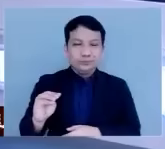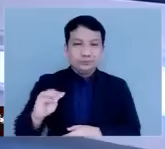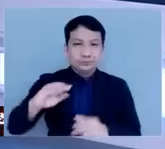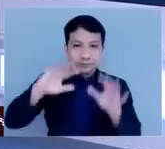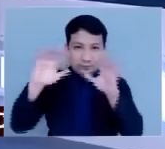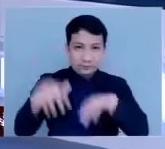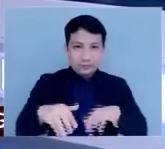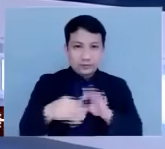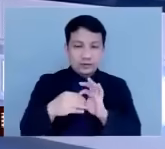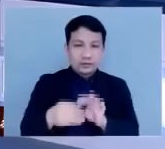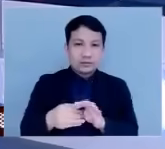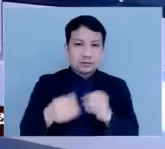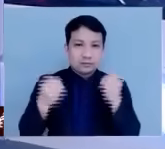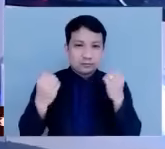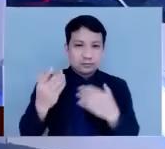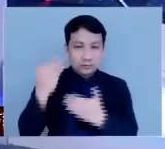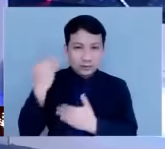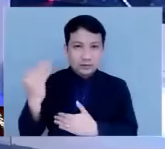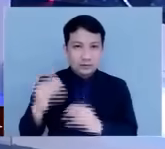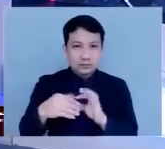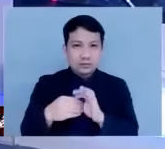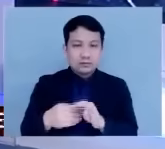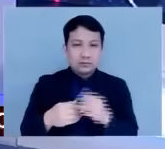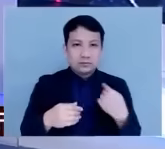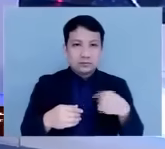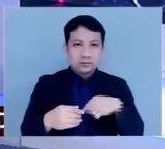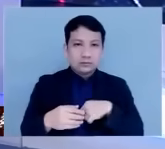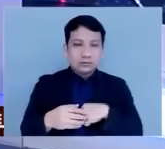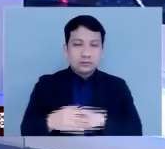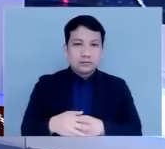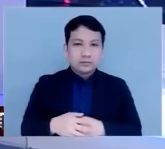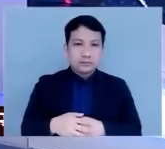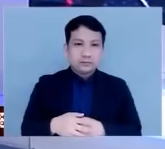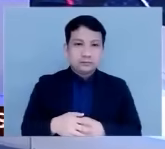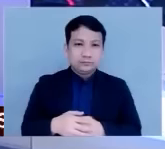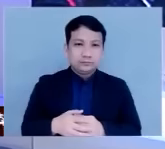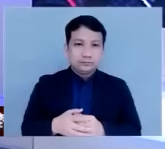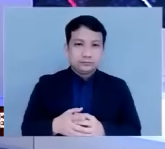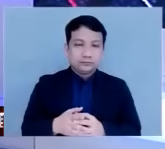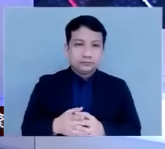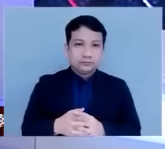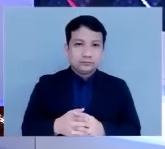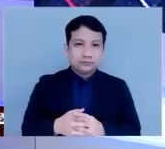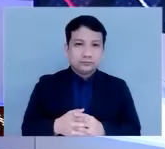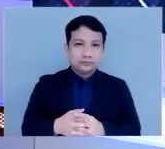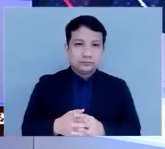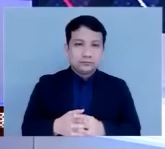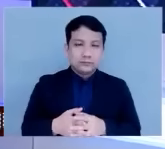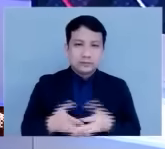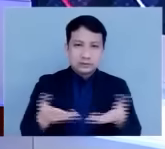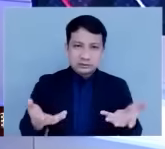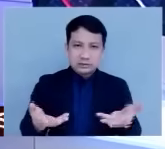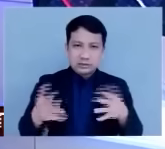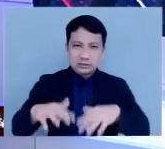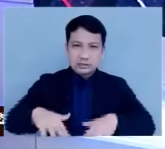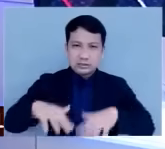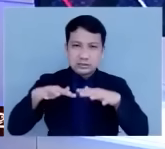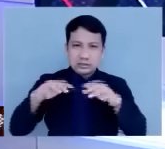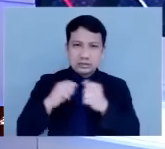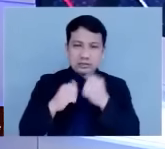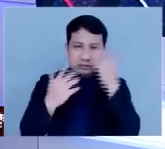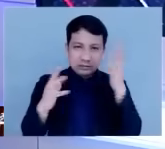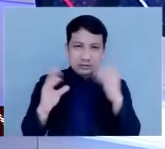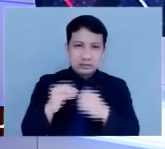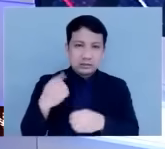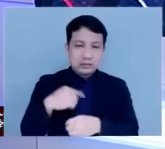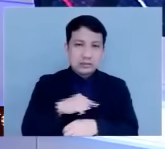ulan. Marami po yan. Tingnan po natin yung bandang Libon kung saan na nakita natin kanina yung matinding baha. It's somewhere around here.